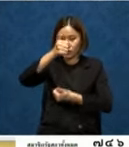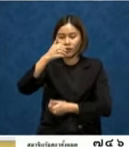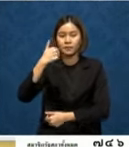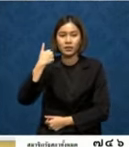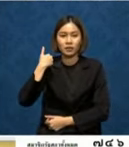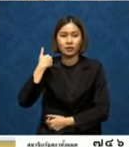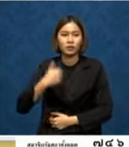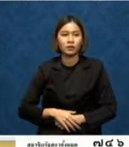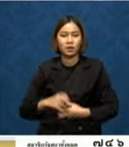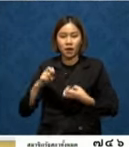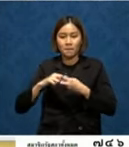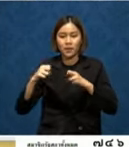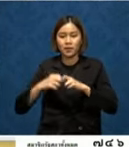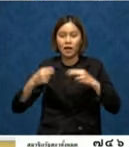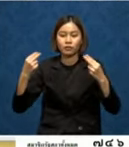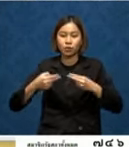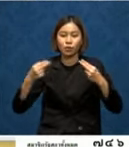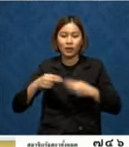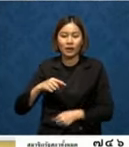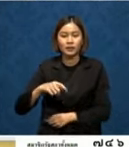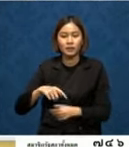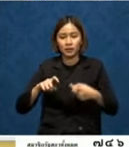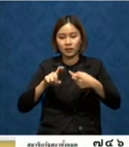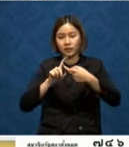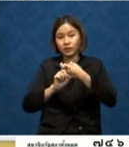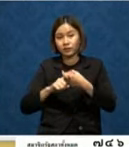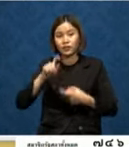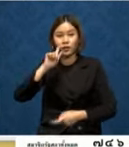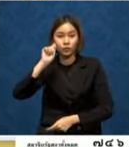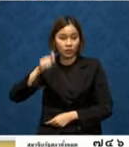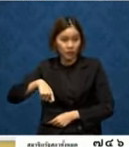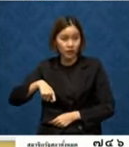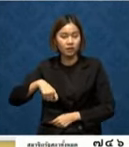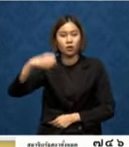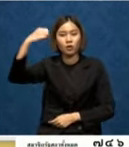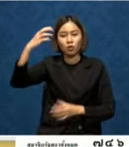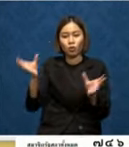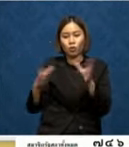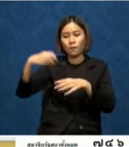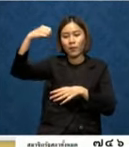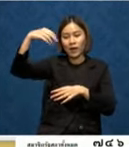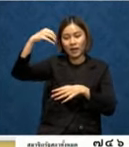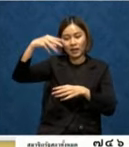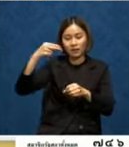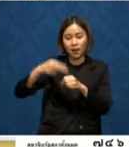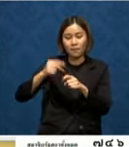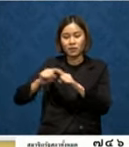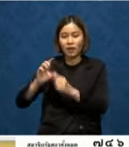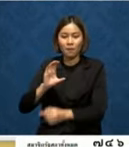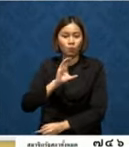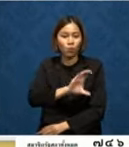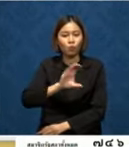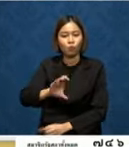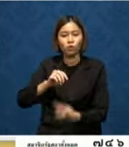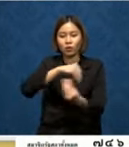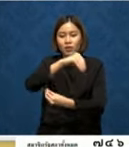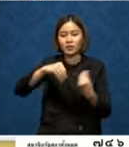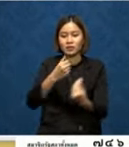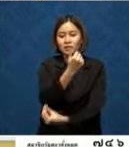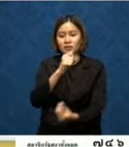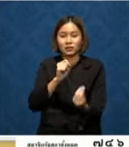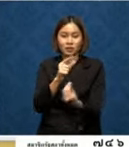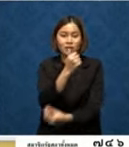ปัญหาสงครามรัสเซียยูเครนค่ะทำให้กลุ่มพลังงานต่างๆหันไปลงทุนในเขตเศรษฐกิจอื่นๆที่